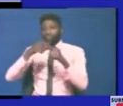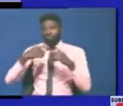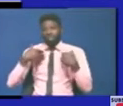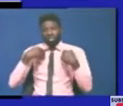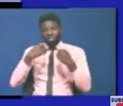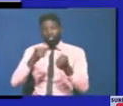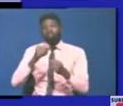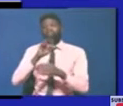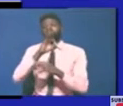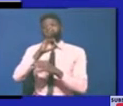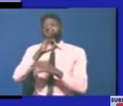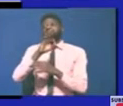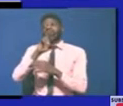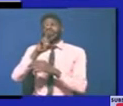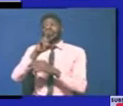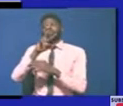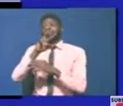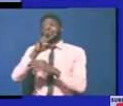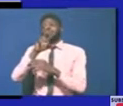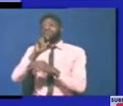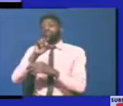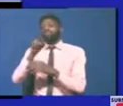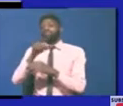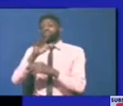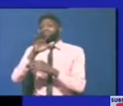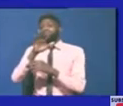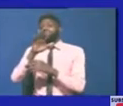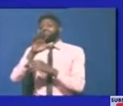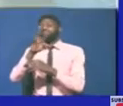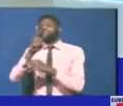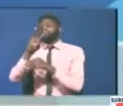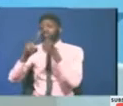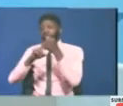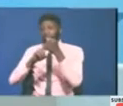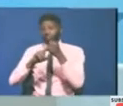320,566. Takwimu kutoka chuo kikuu cha Johns Hopkins inaonyesha kuwa zaidi ya watu